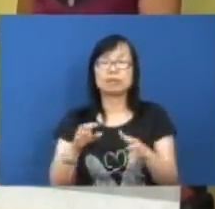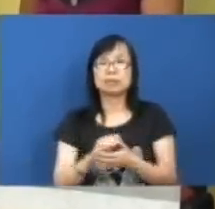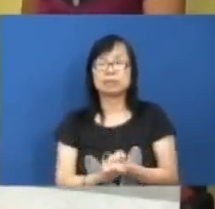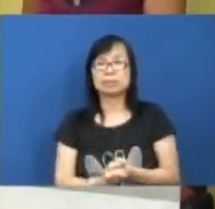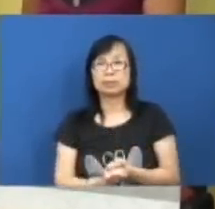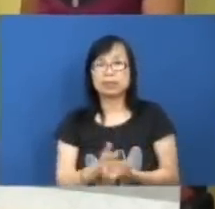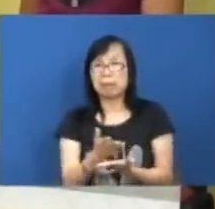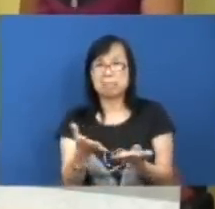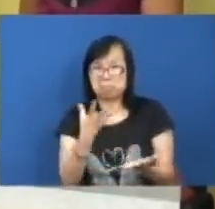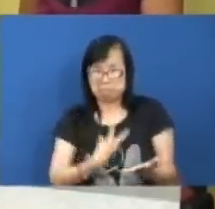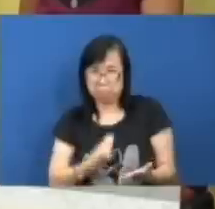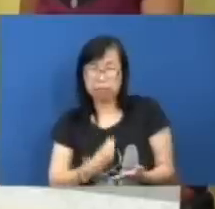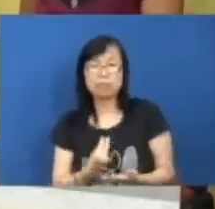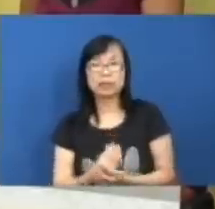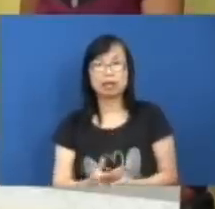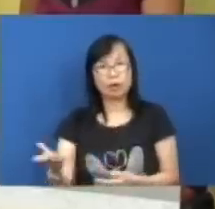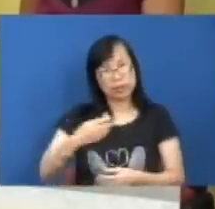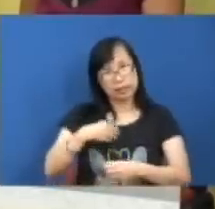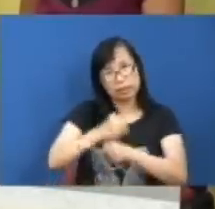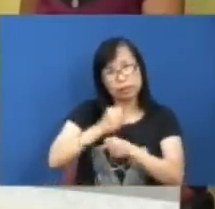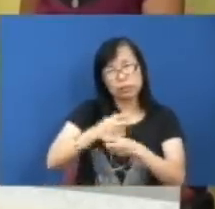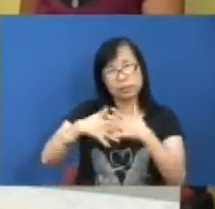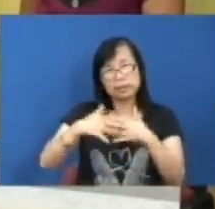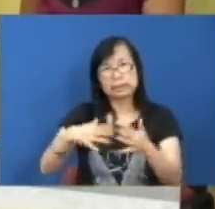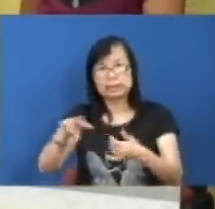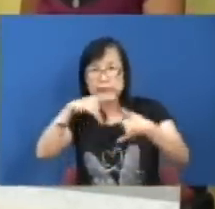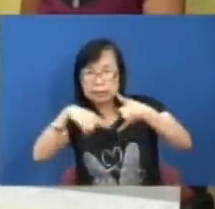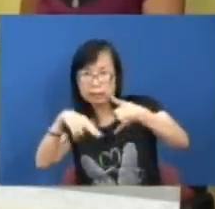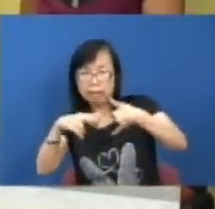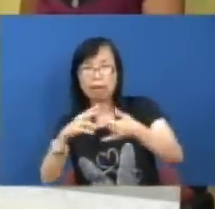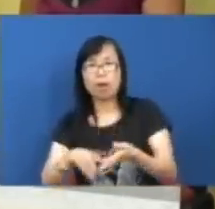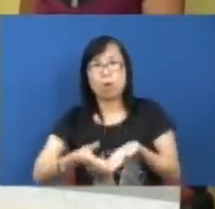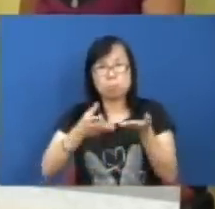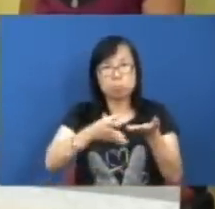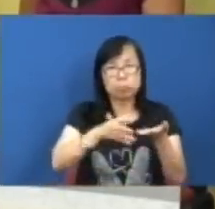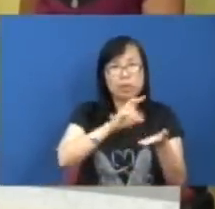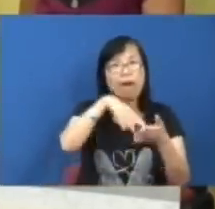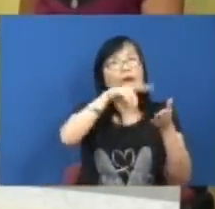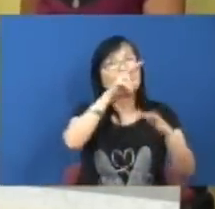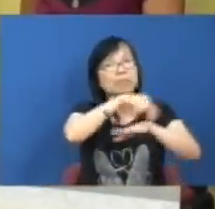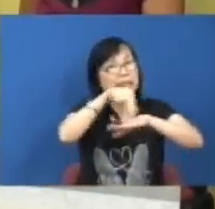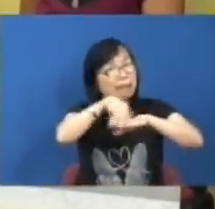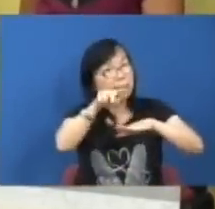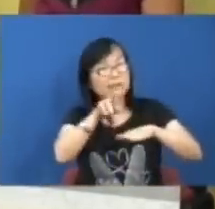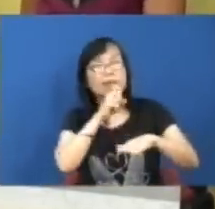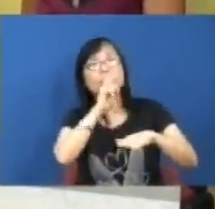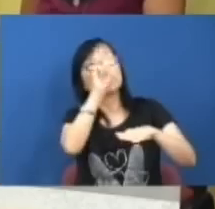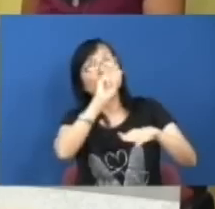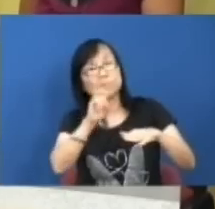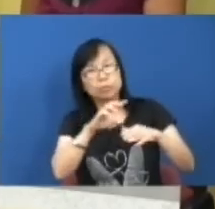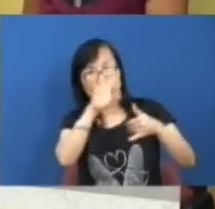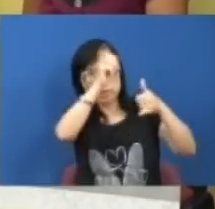出現，大家都不開心。那我們的同事都會拿著這個測濕錶去到現場度一度個濕度或者漏水的地方